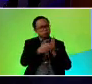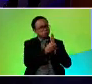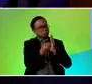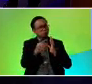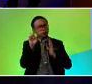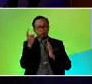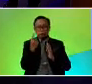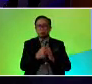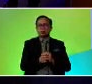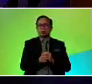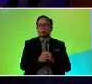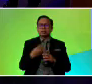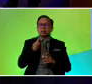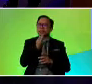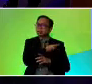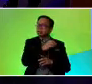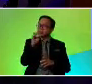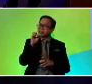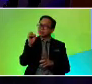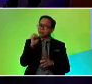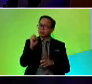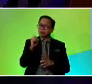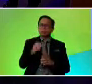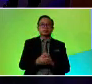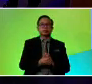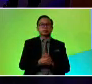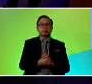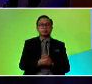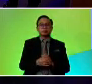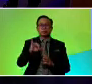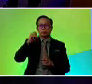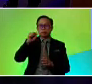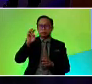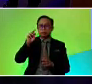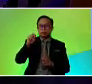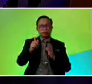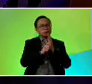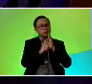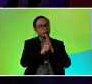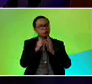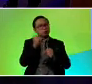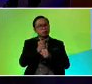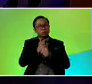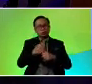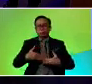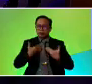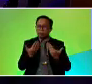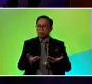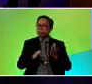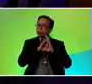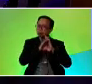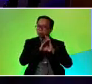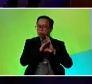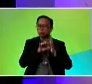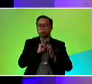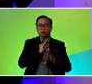saja kita beli baik so kita tidak ada penjaminan untuk penambahan kerjanya dan sebagainya oke ya